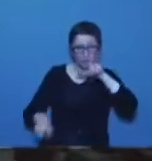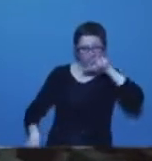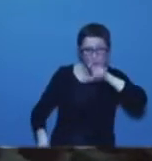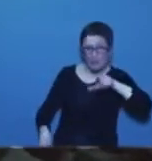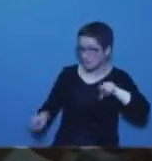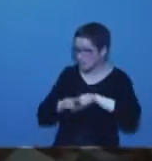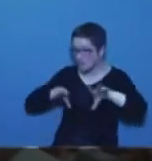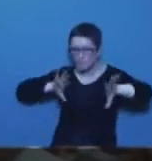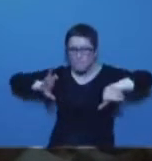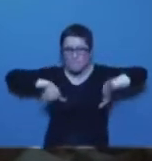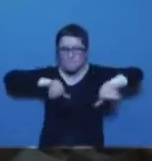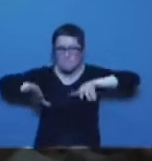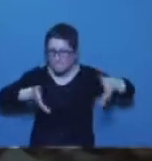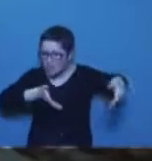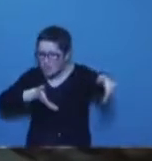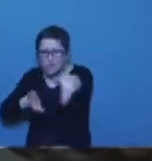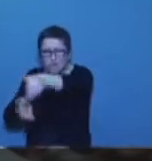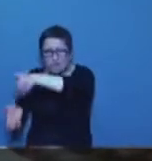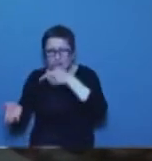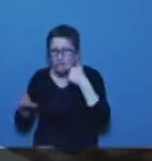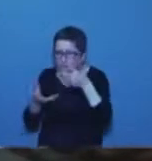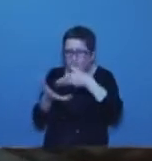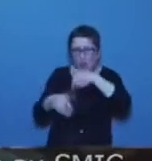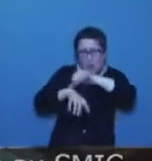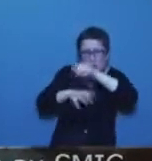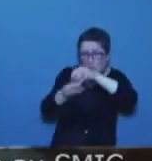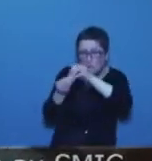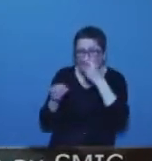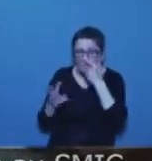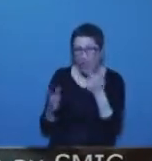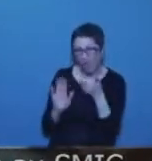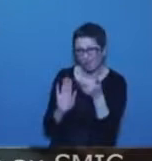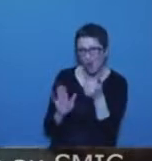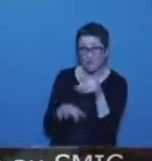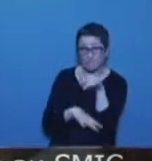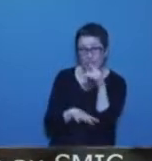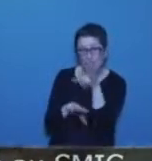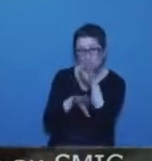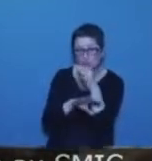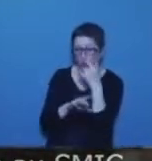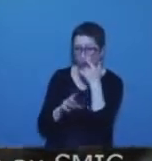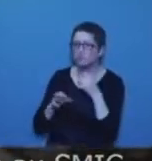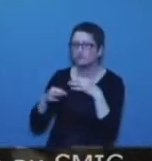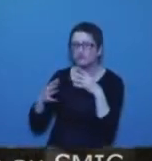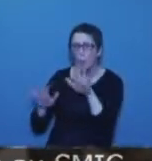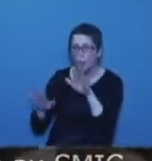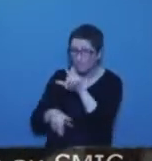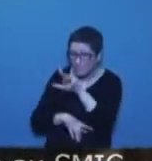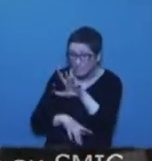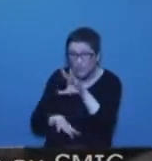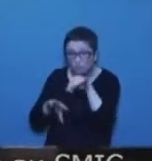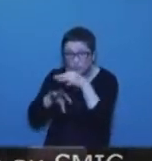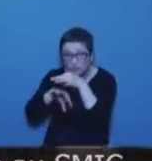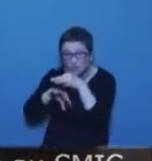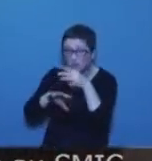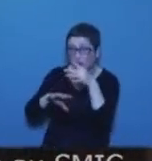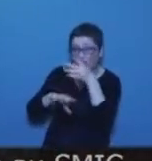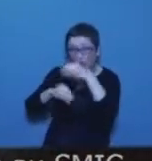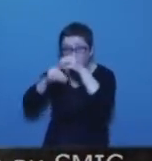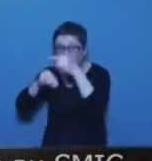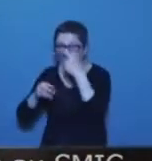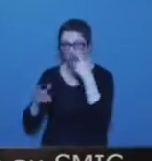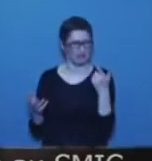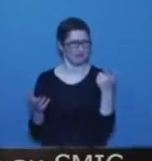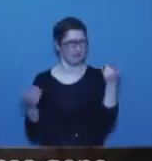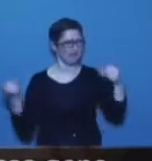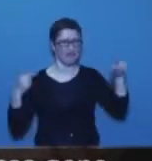pareille? Assez cupides pour se dire « Ah, on va encore lui prendre ça. Ah, on voit, c'est beaucoup trop, là. » Qu'est-ce qu'ils ont dans le cœur?